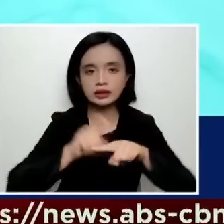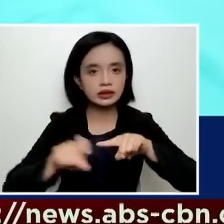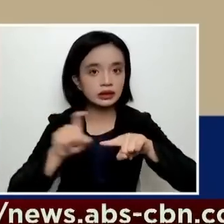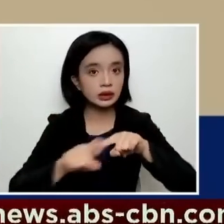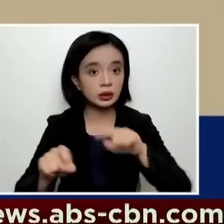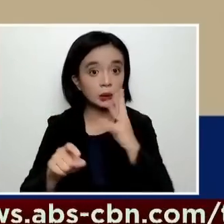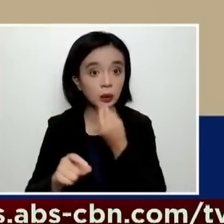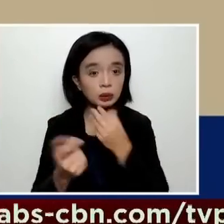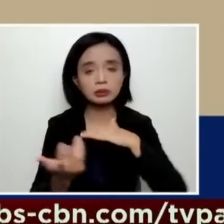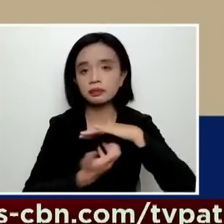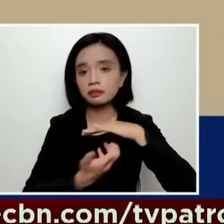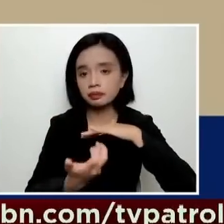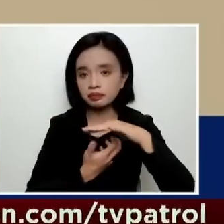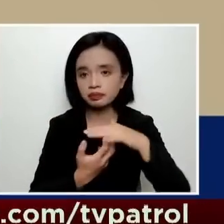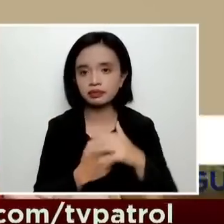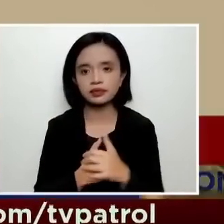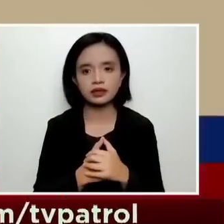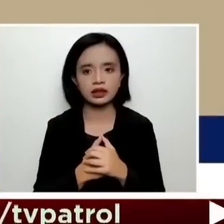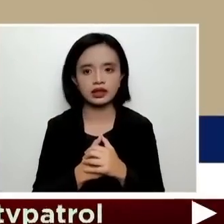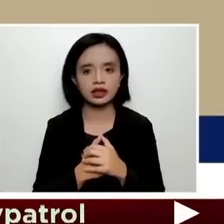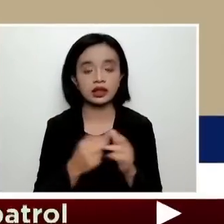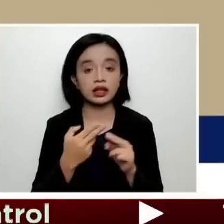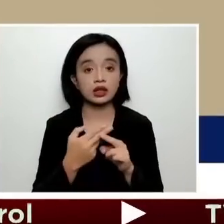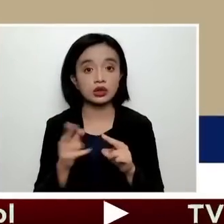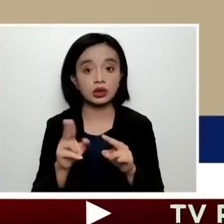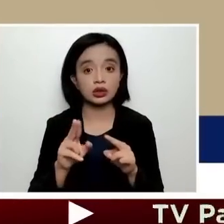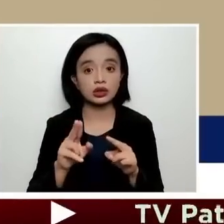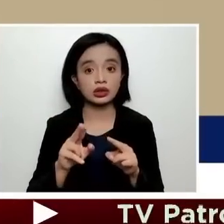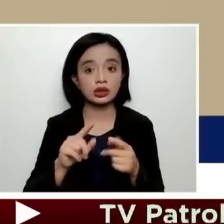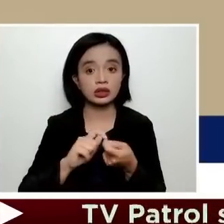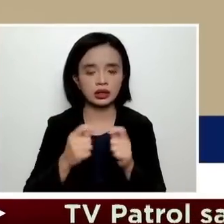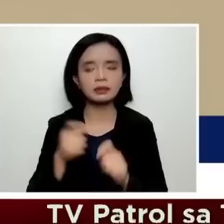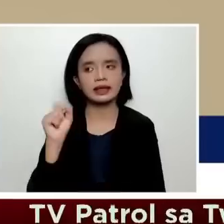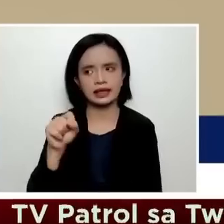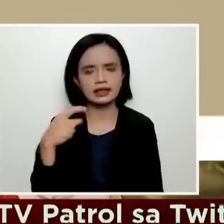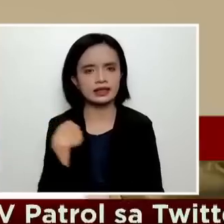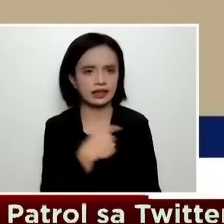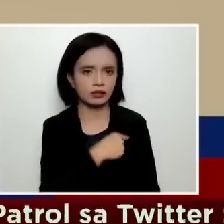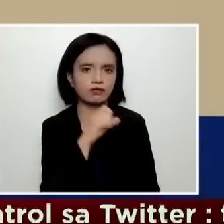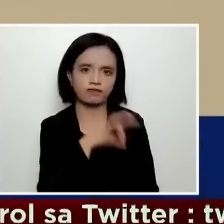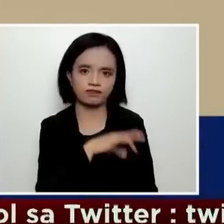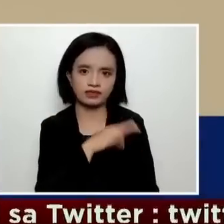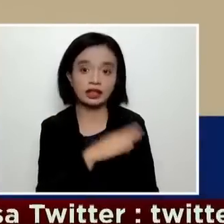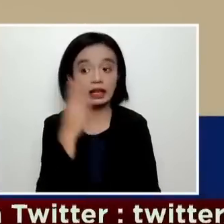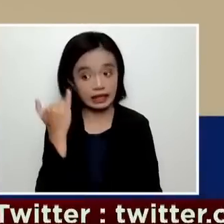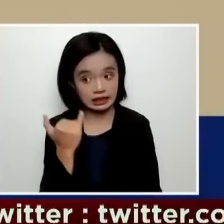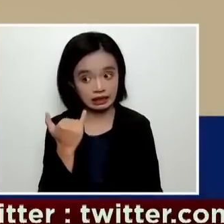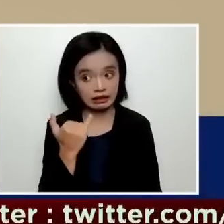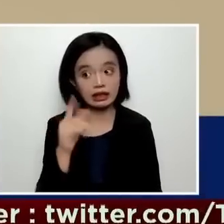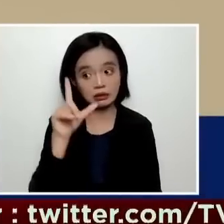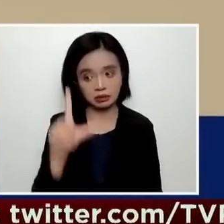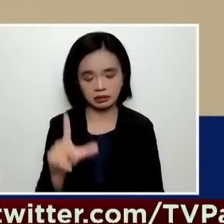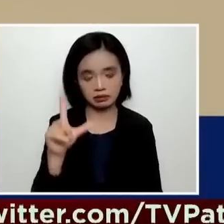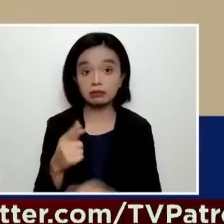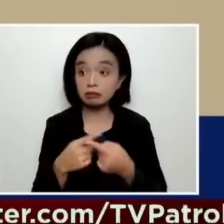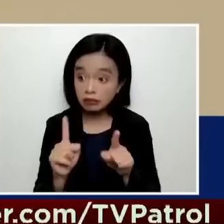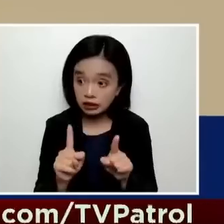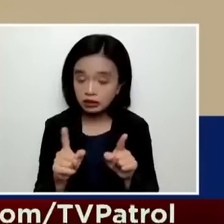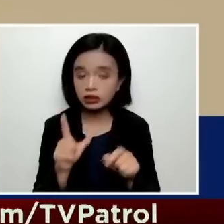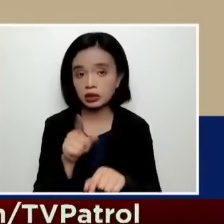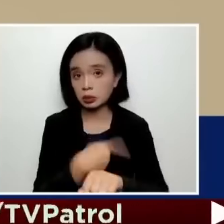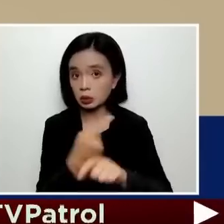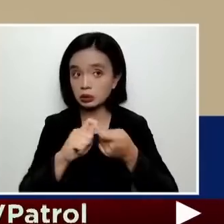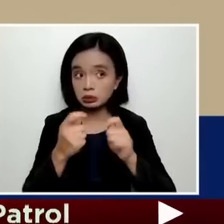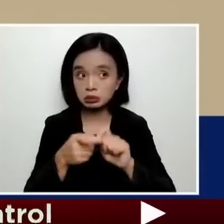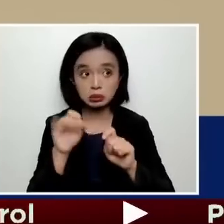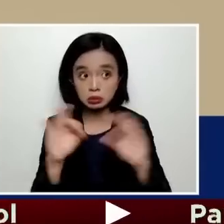consumer. In the short term, oo, nakikinabang tayo kasi mababa siya. Pero in the long term, pag walang